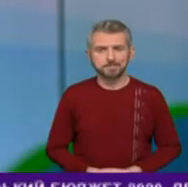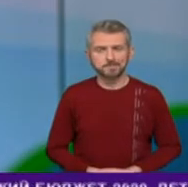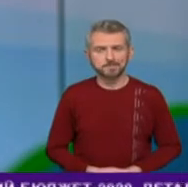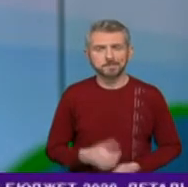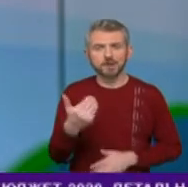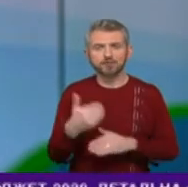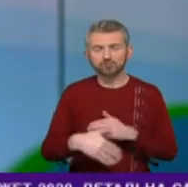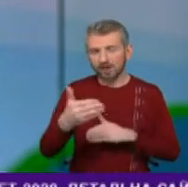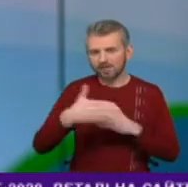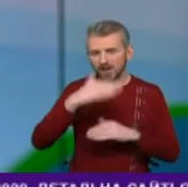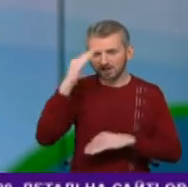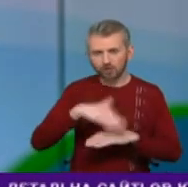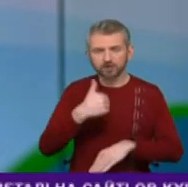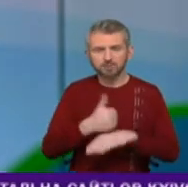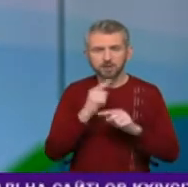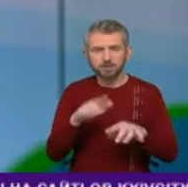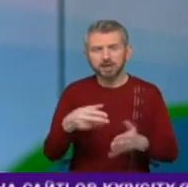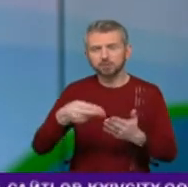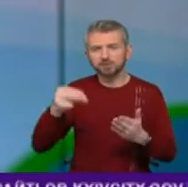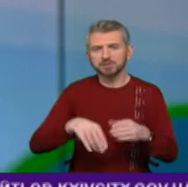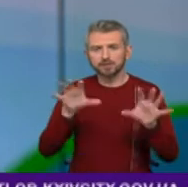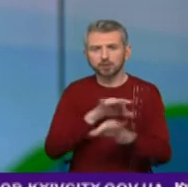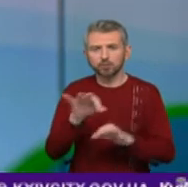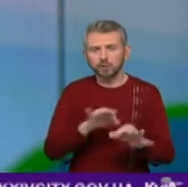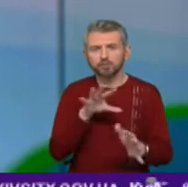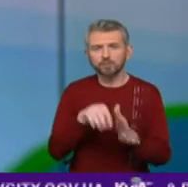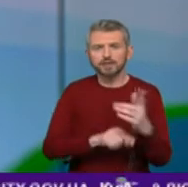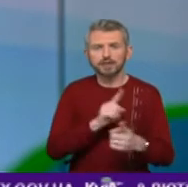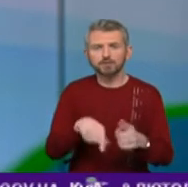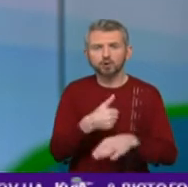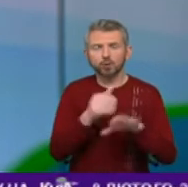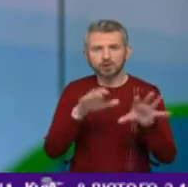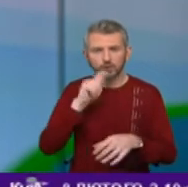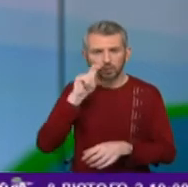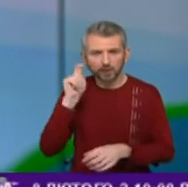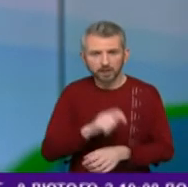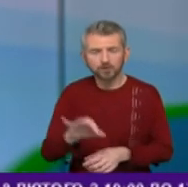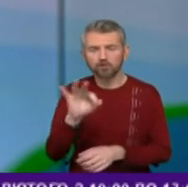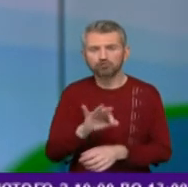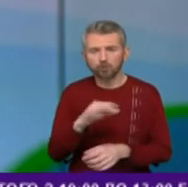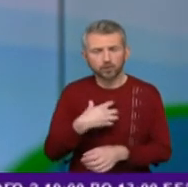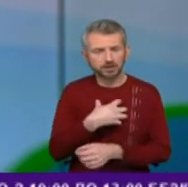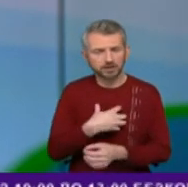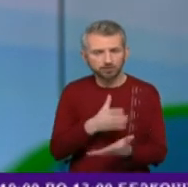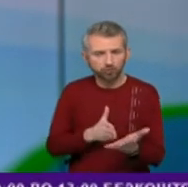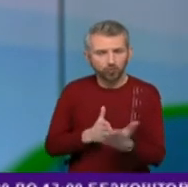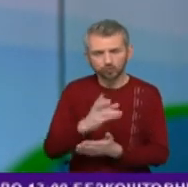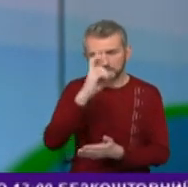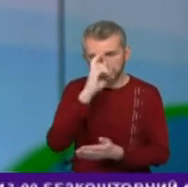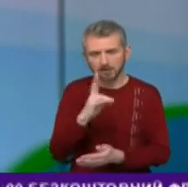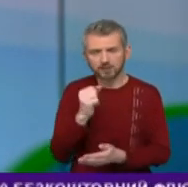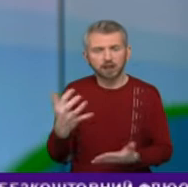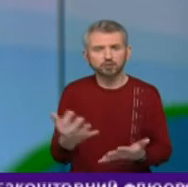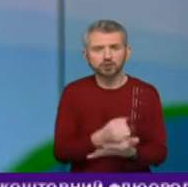І вже надвечір спікер парламенту підписав законопроект про внесення змін до Конституції України щодо стратегічного курсу держави на